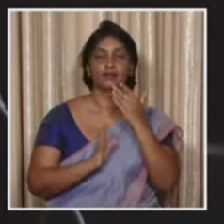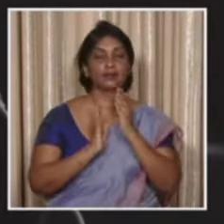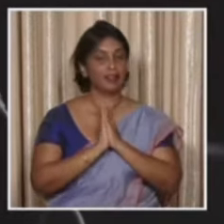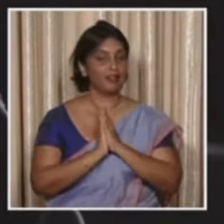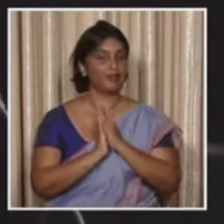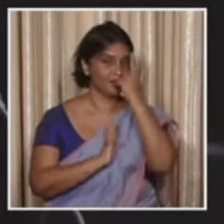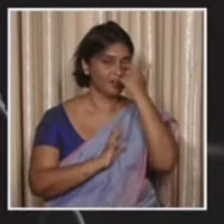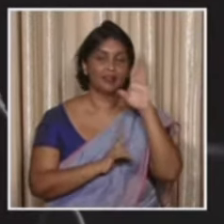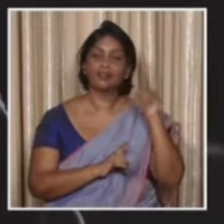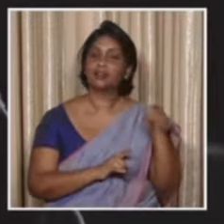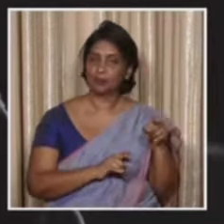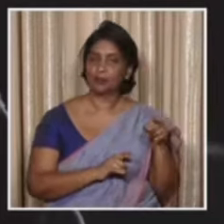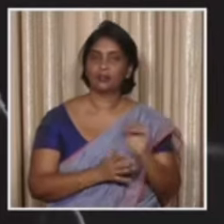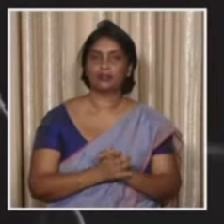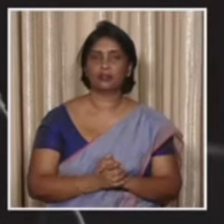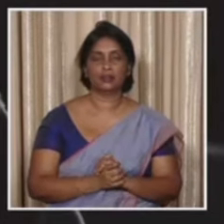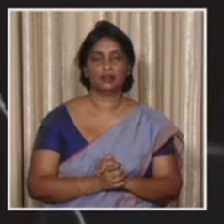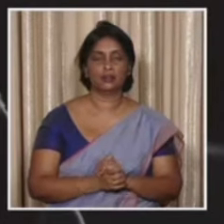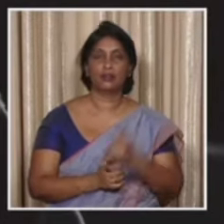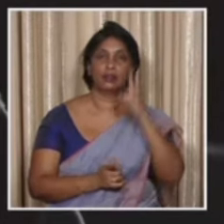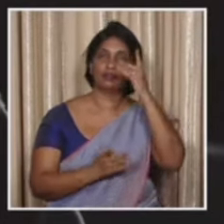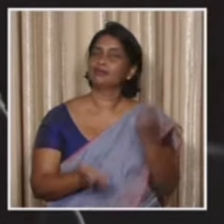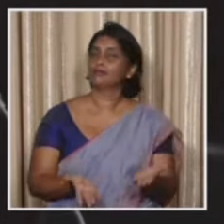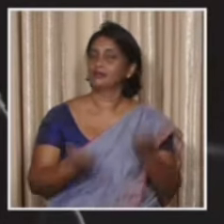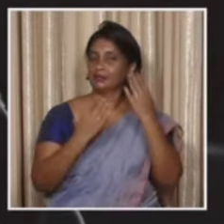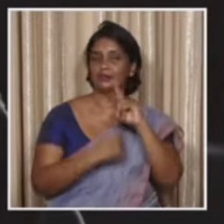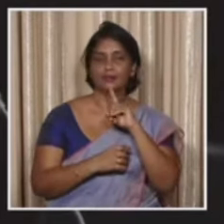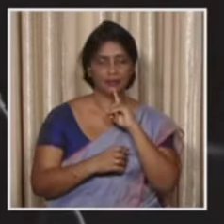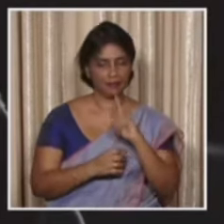කෙනෙක් හැටියට එතුමාට ස්වර්ගය ලැබේවා කියලා